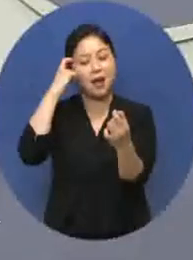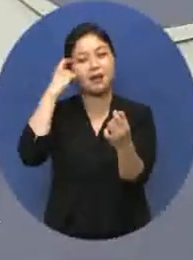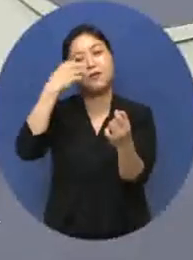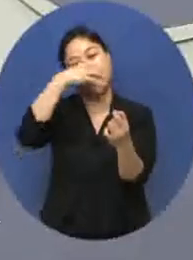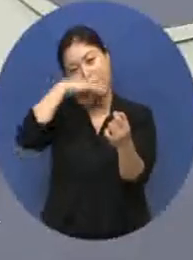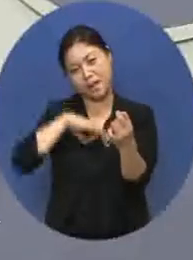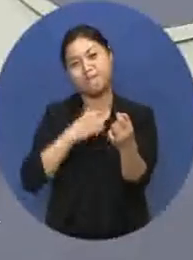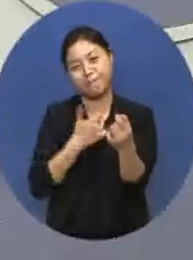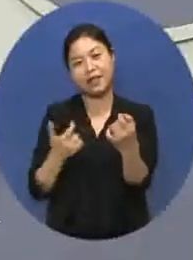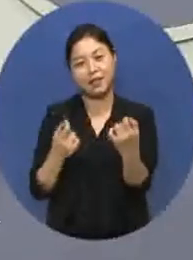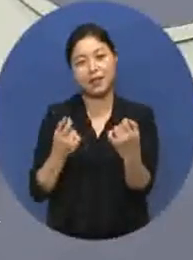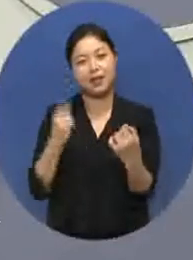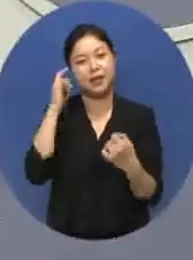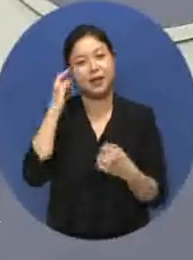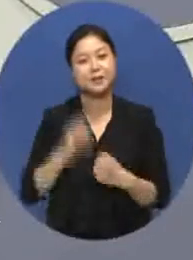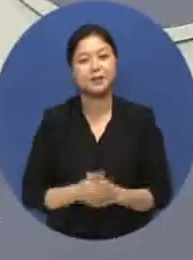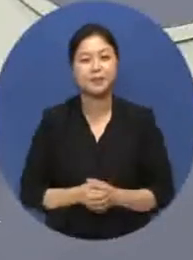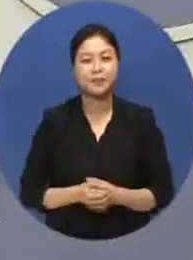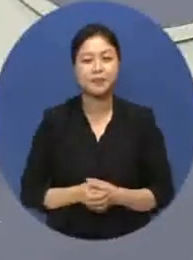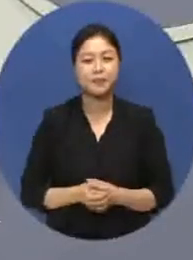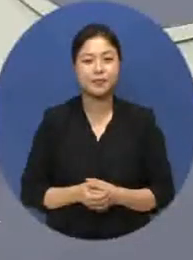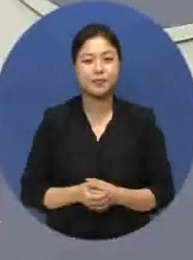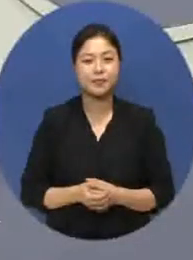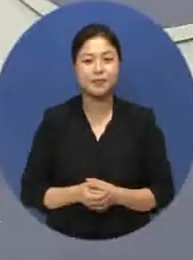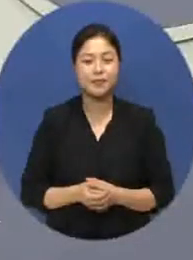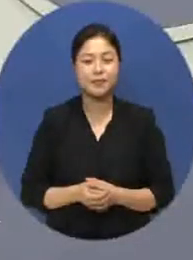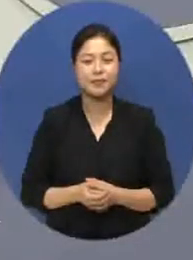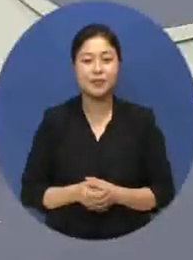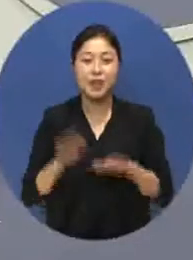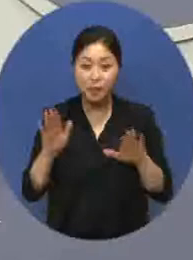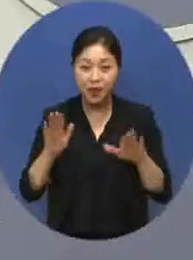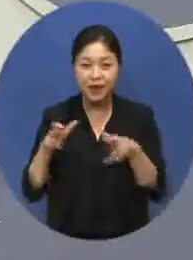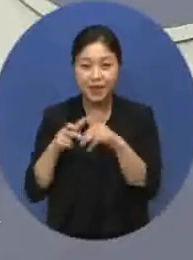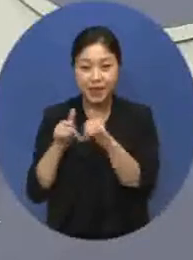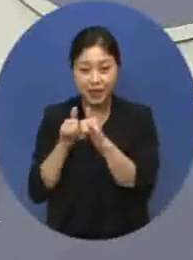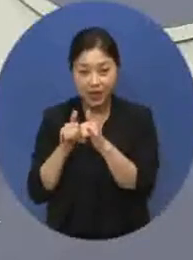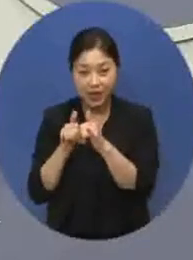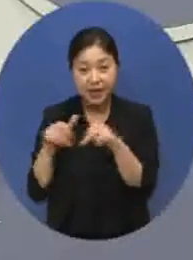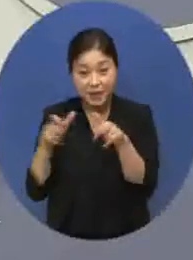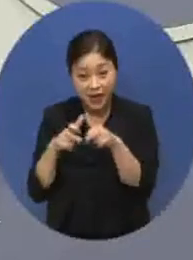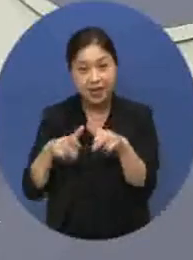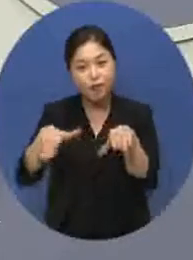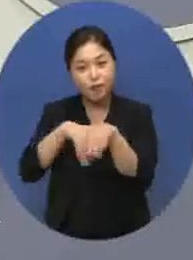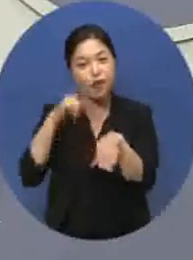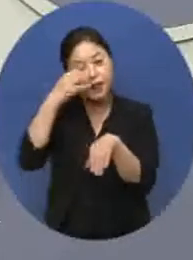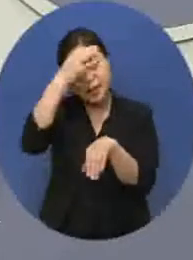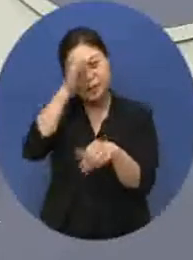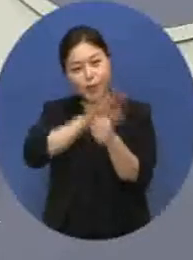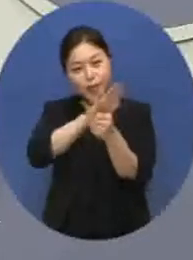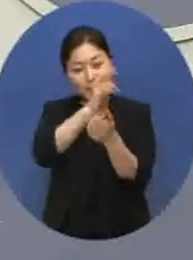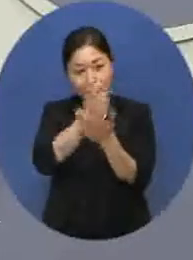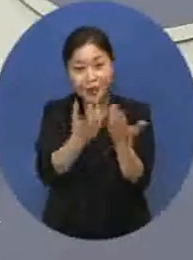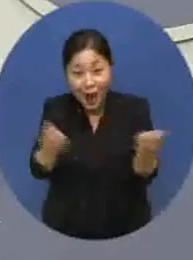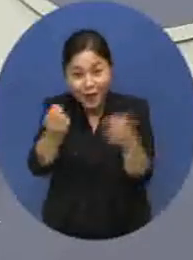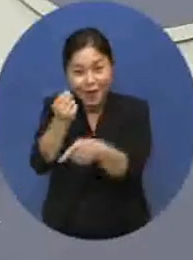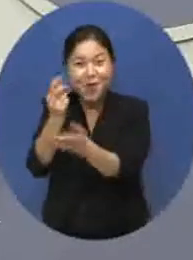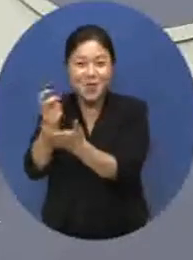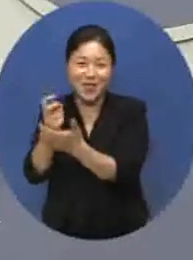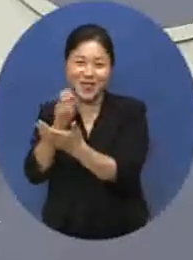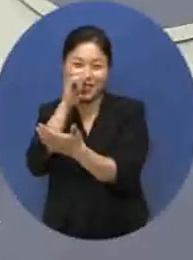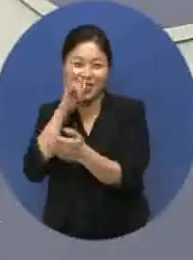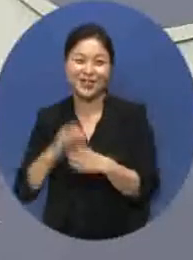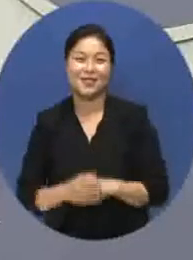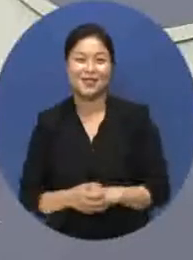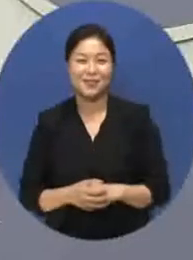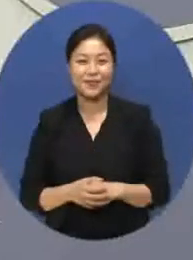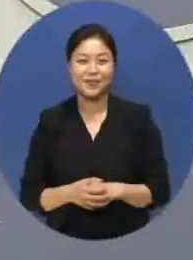가장 뭐 보람된 일이 하나였죠. 근데 이번에 뭐 이제 예술활동 지원법을 이제 따로 이렇게 만들게 되긴 했습니다만은 이제 그런